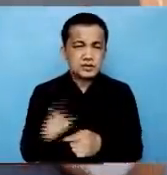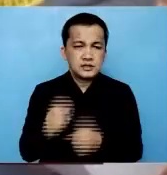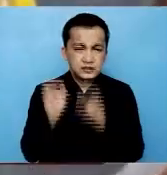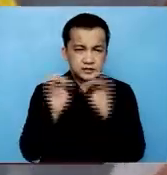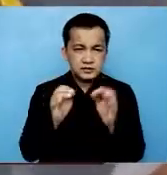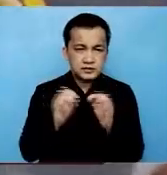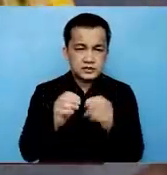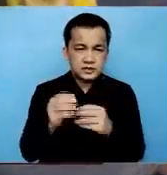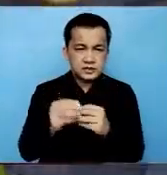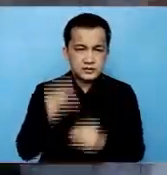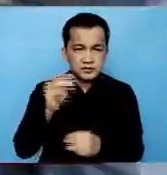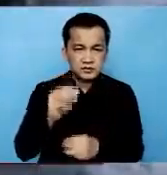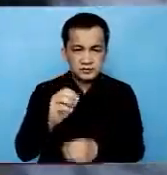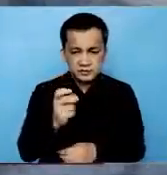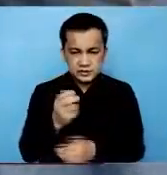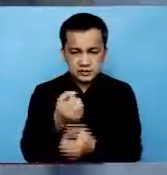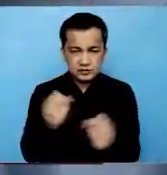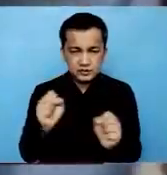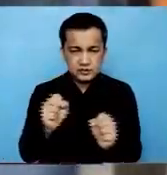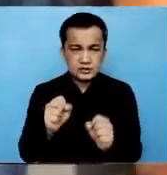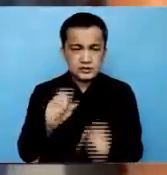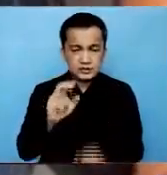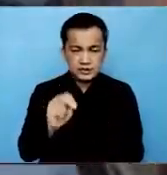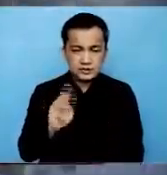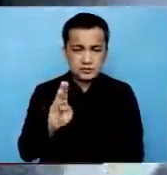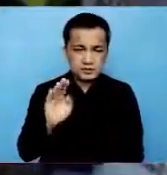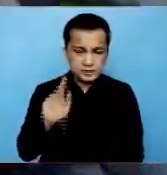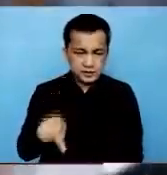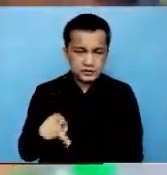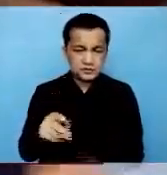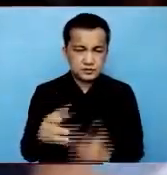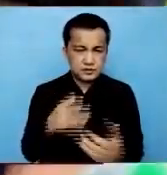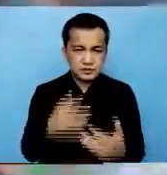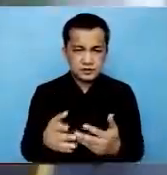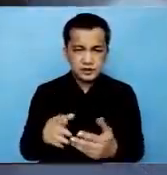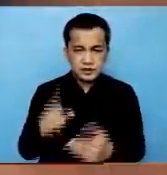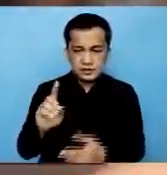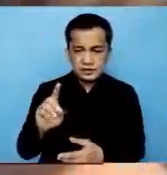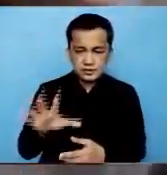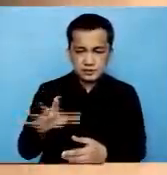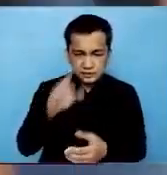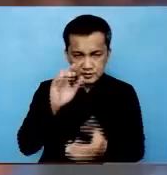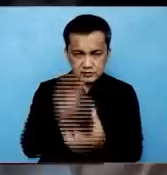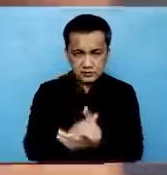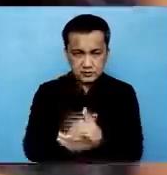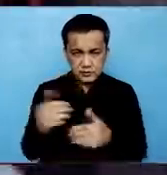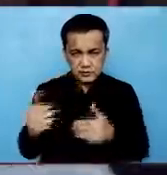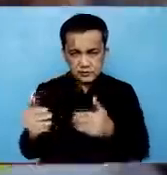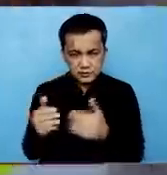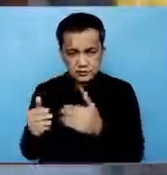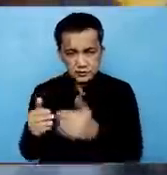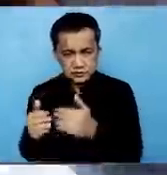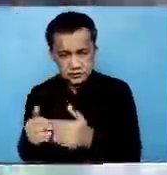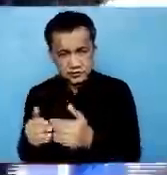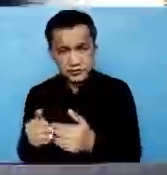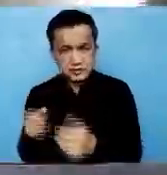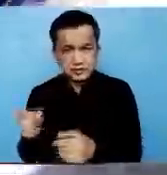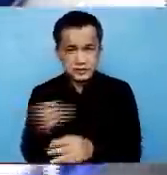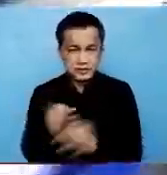ng Nubilibid Prison. Sa kabila niyan, naniniwala si De Lima na palapit na siya ng palapit sa muling